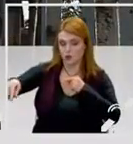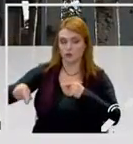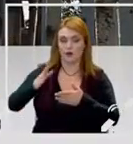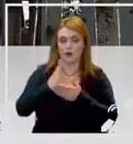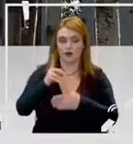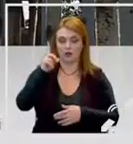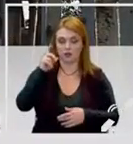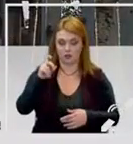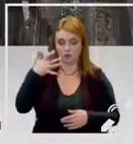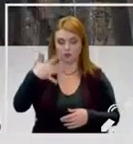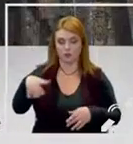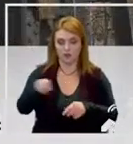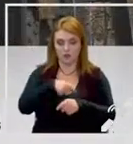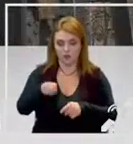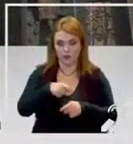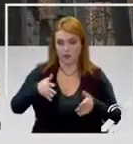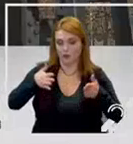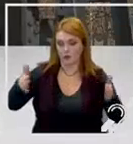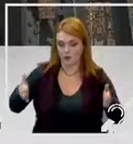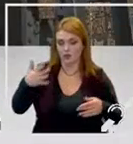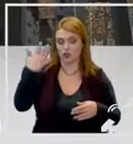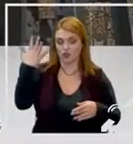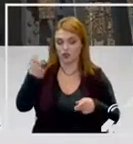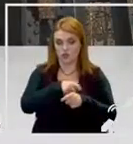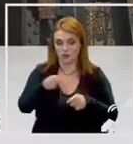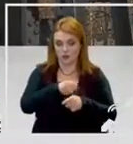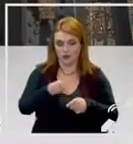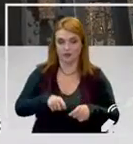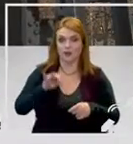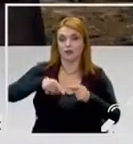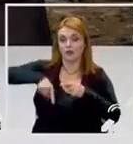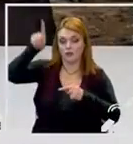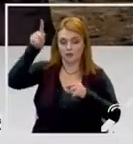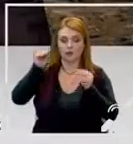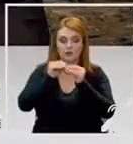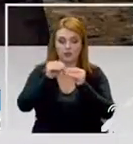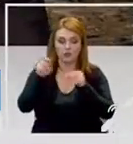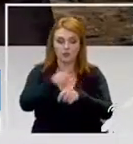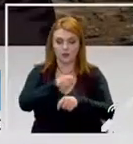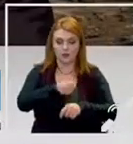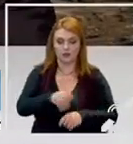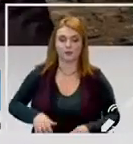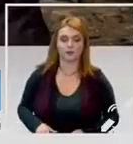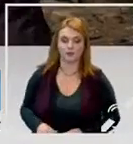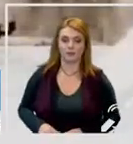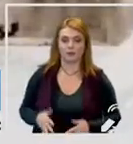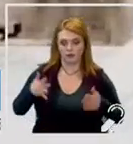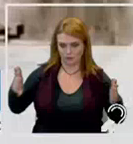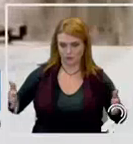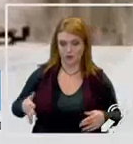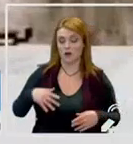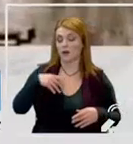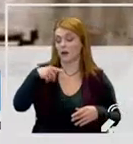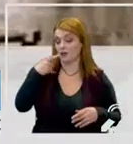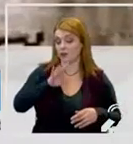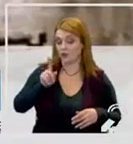are 155 de metri, lățimea 5 metri și înălțimea 10 metri, parametrii și cartamentul larg. Se spune